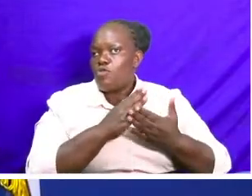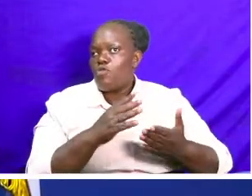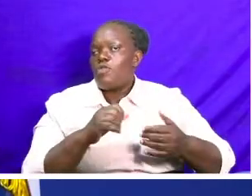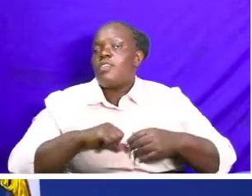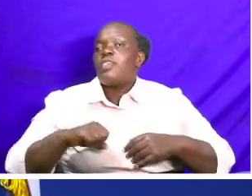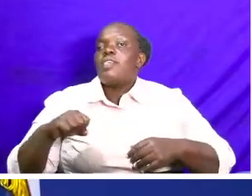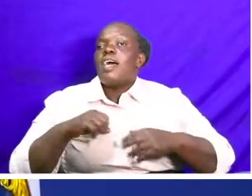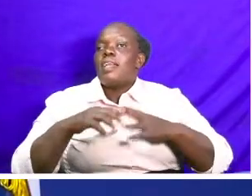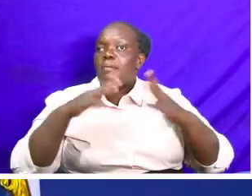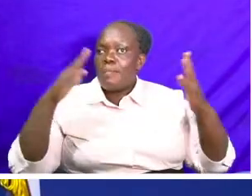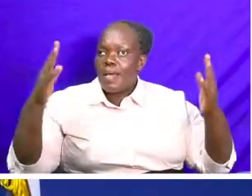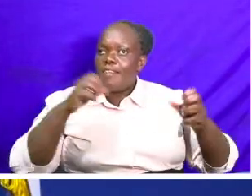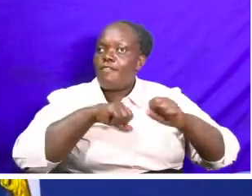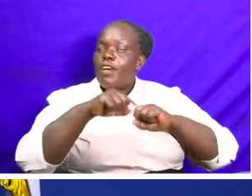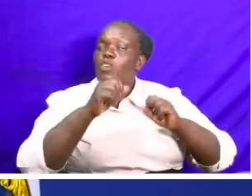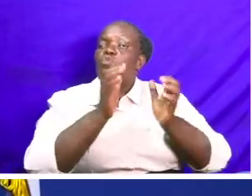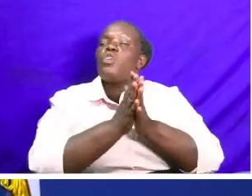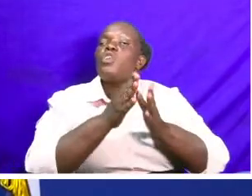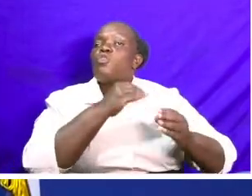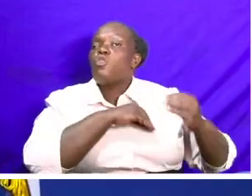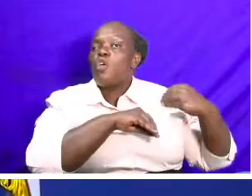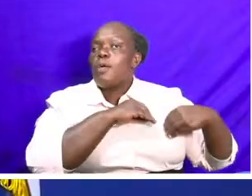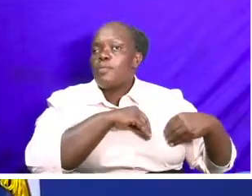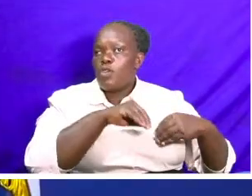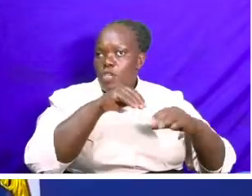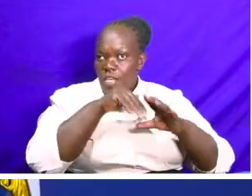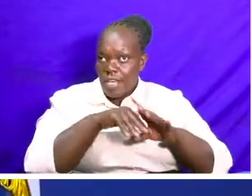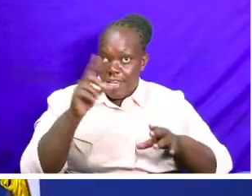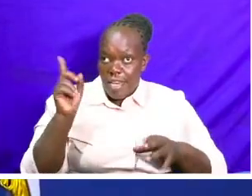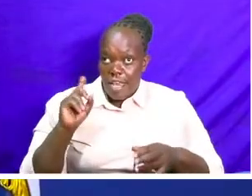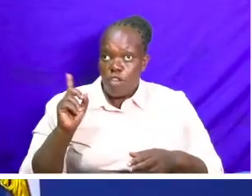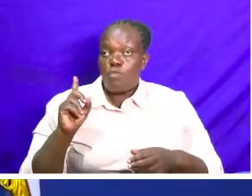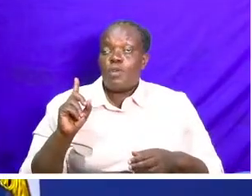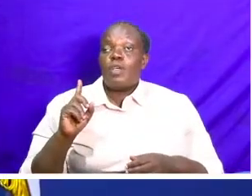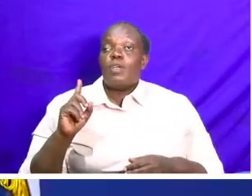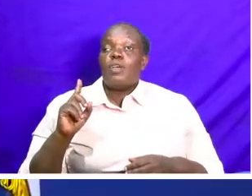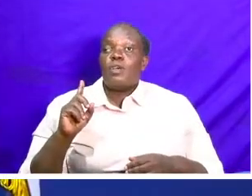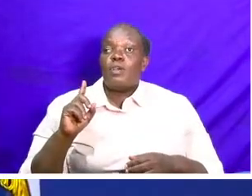kikubwa cha kupigana na ufisadi hapa Nairobi,